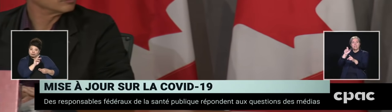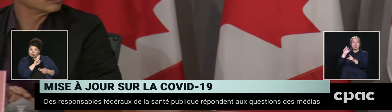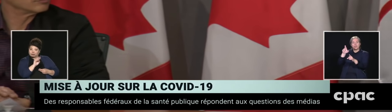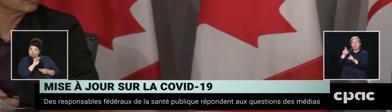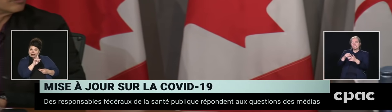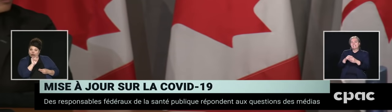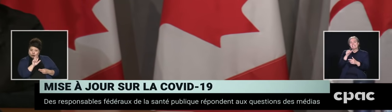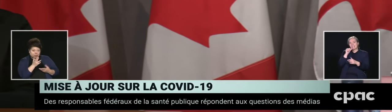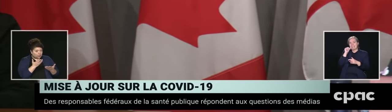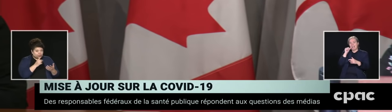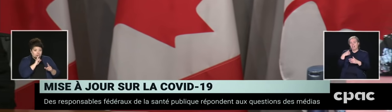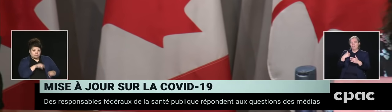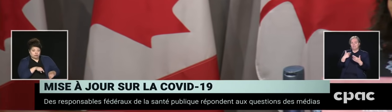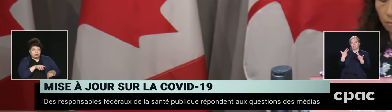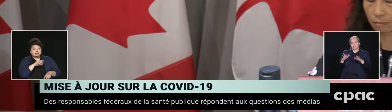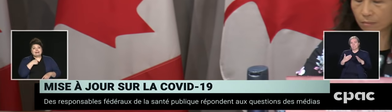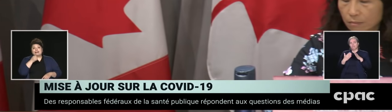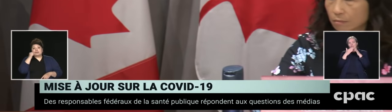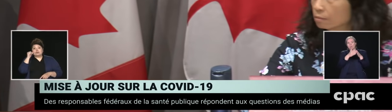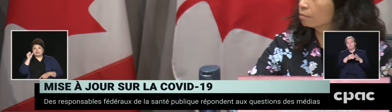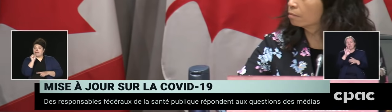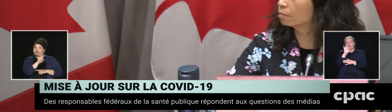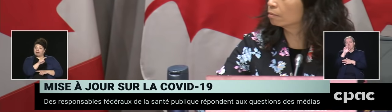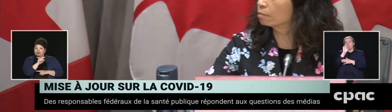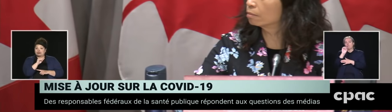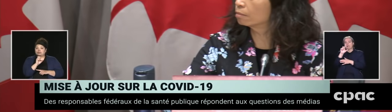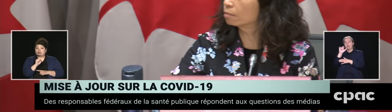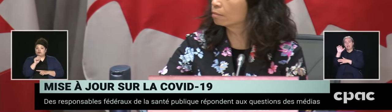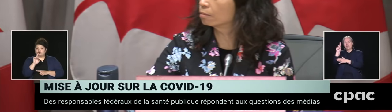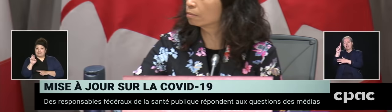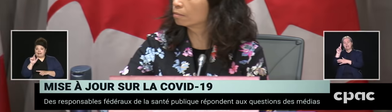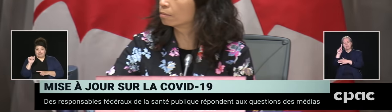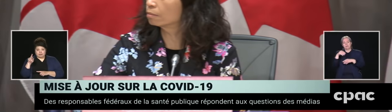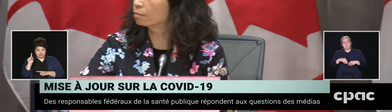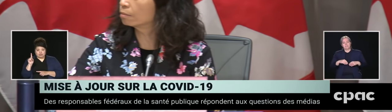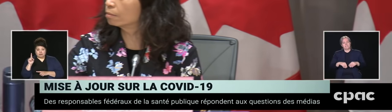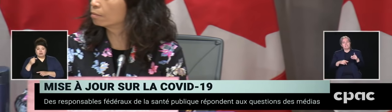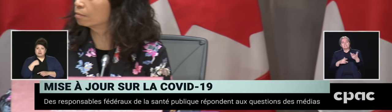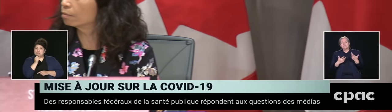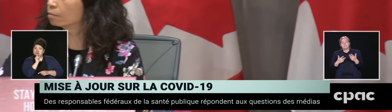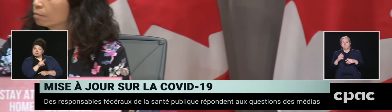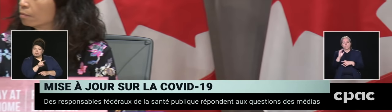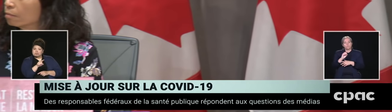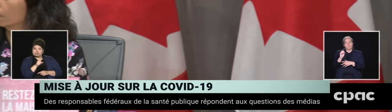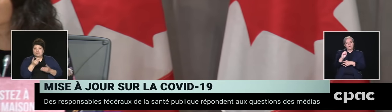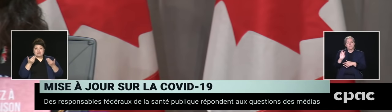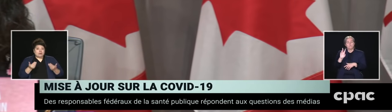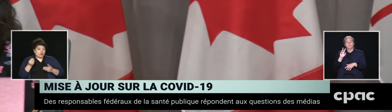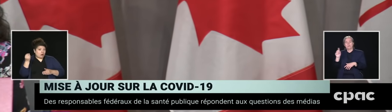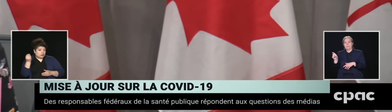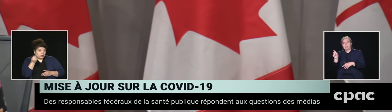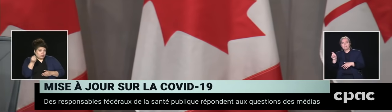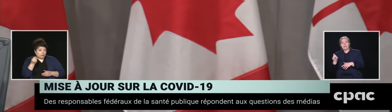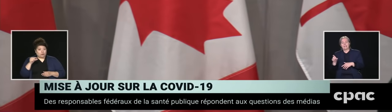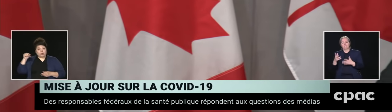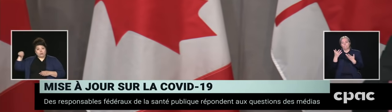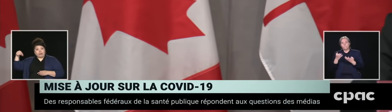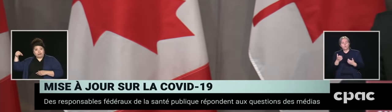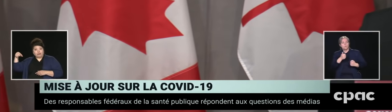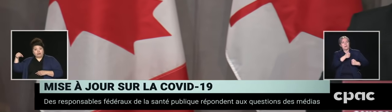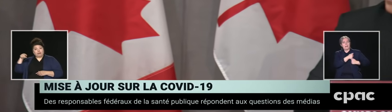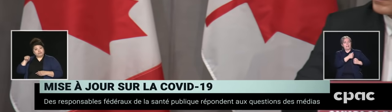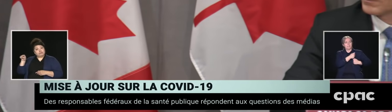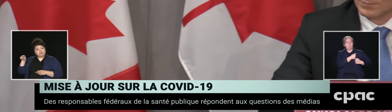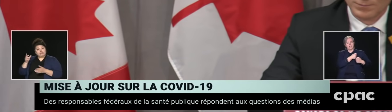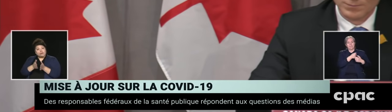Freeland où en était-on avec cette demande de l'Ontario et du Québec pour avoir des militaires là, dans les CHSLD, les soins de